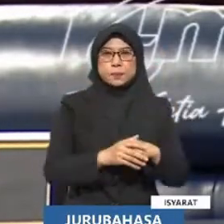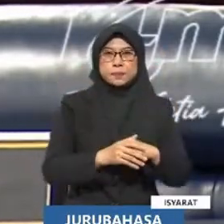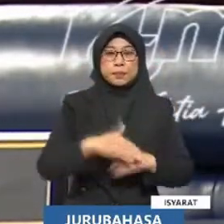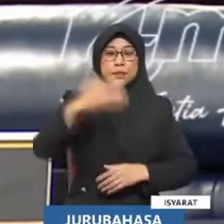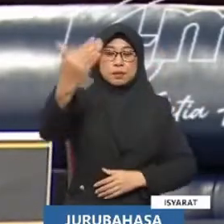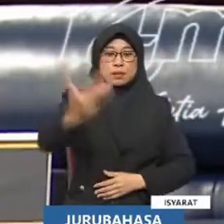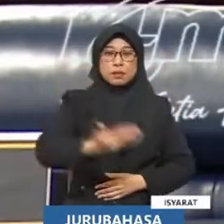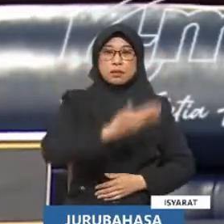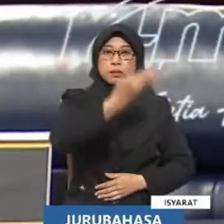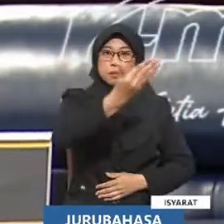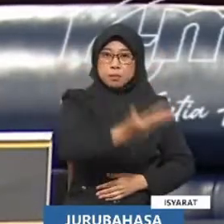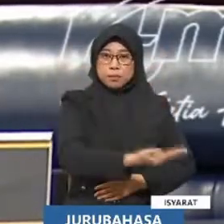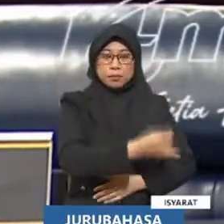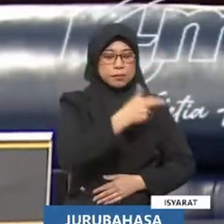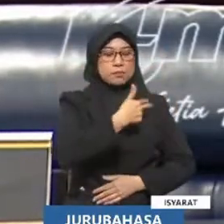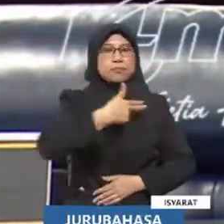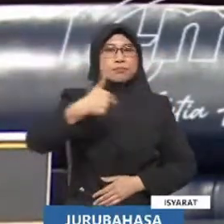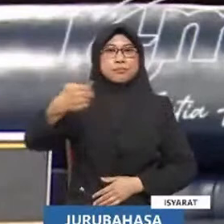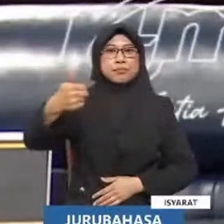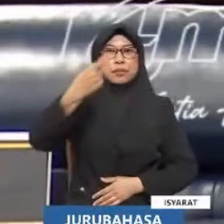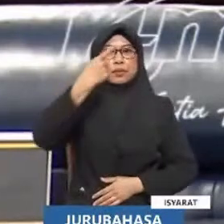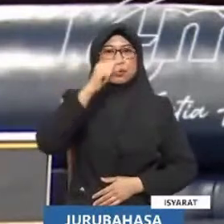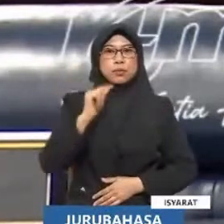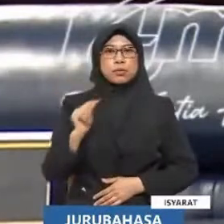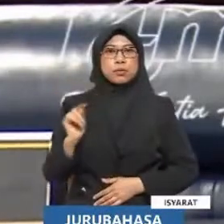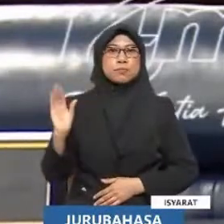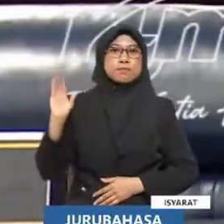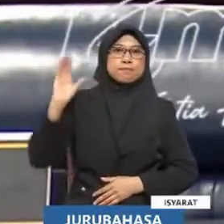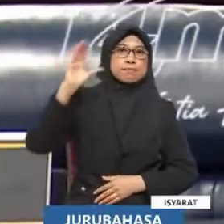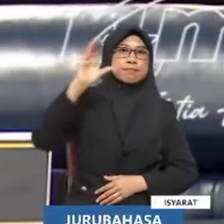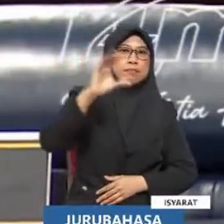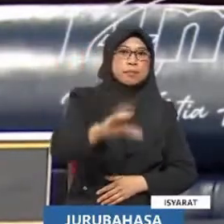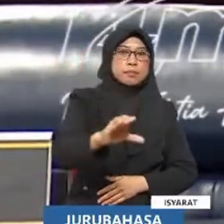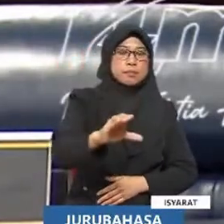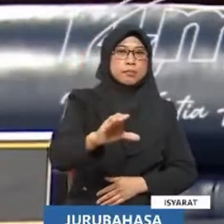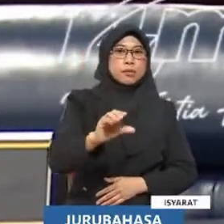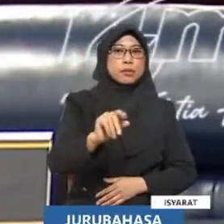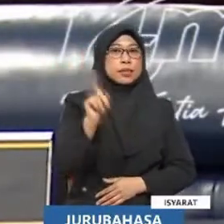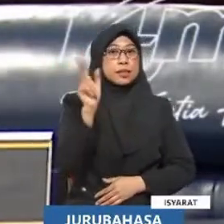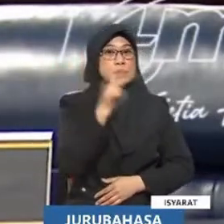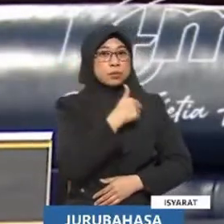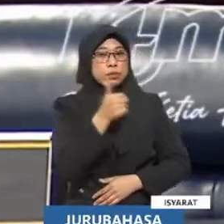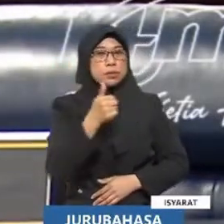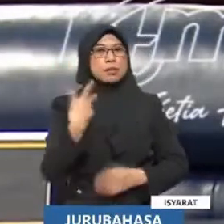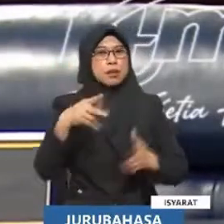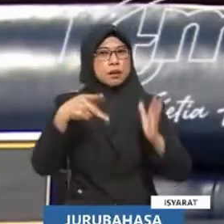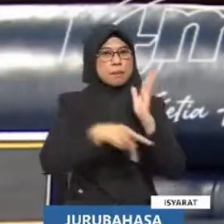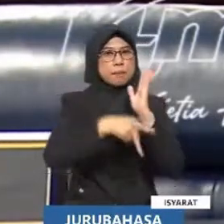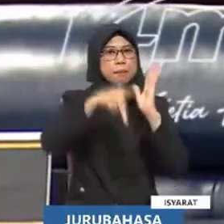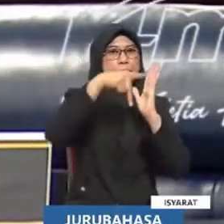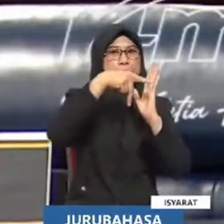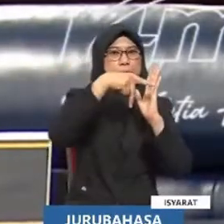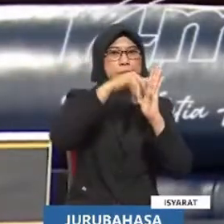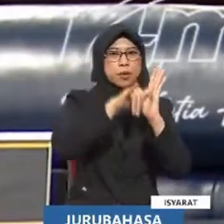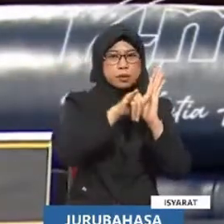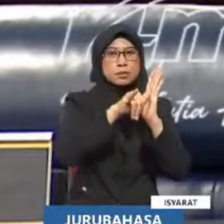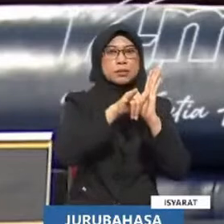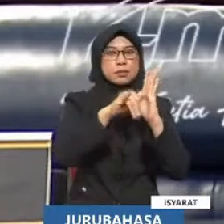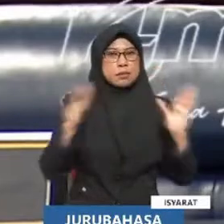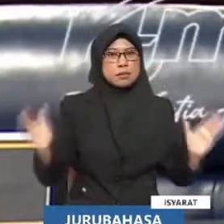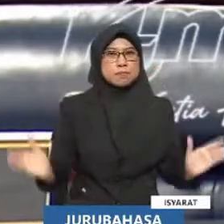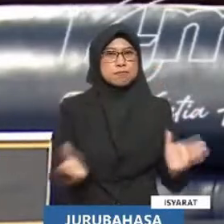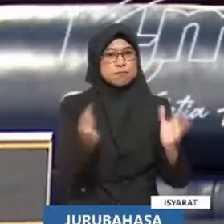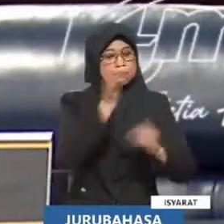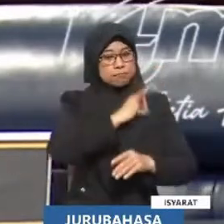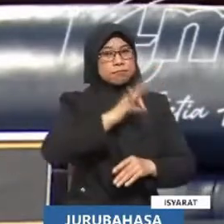ke Indonesia untuk Meulaboh disana mereka telah membuat polisi membagi polisi yang menggalakkan